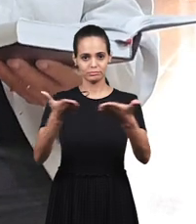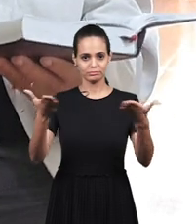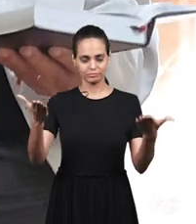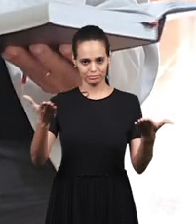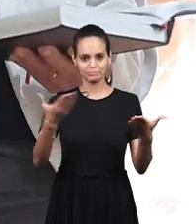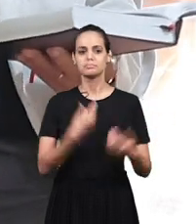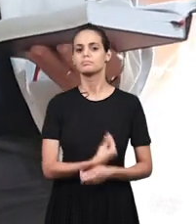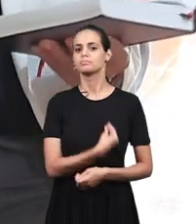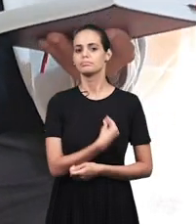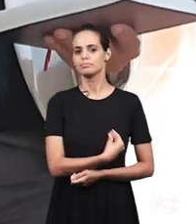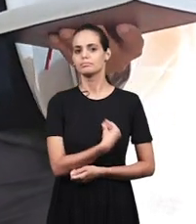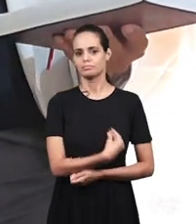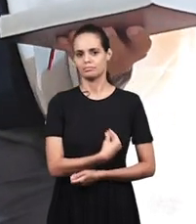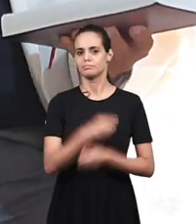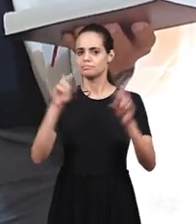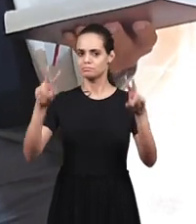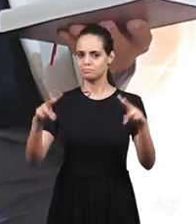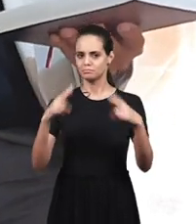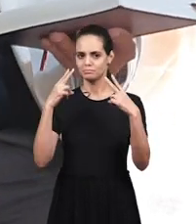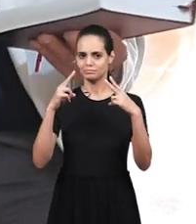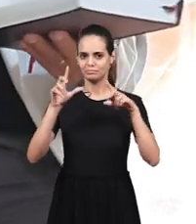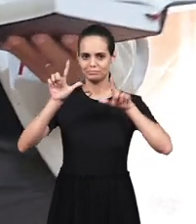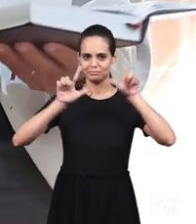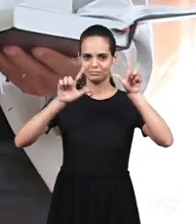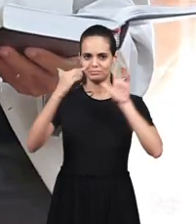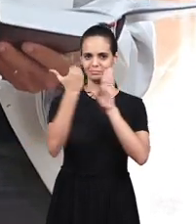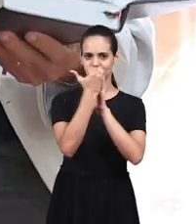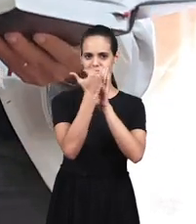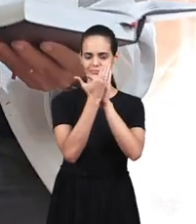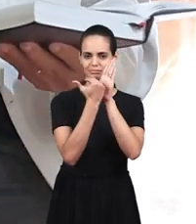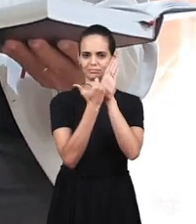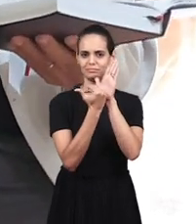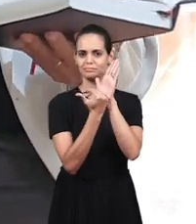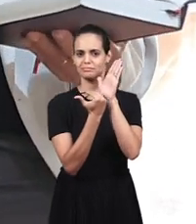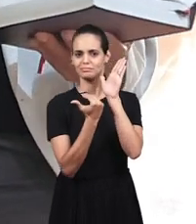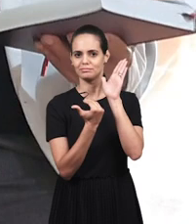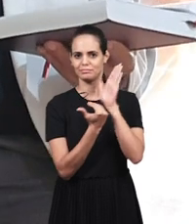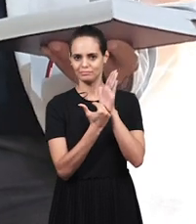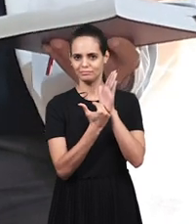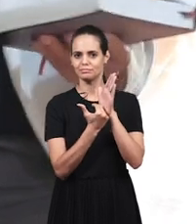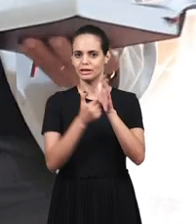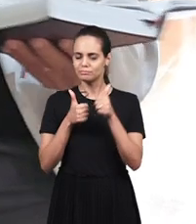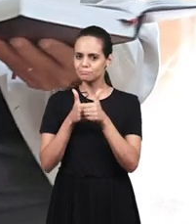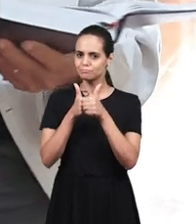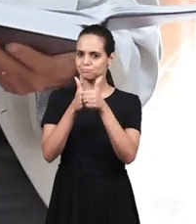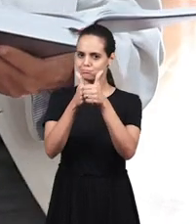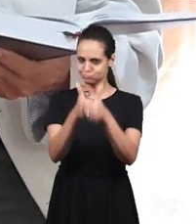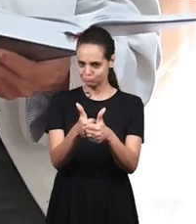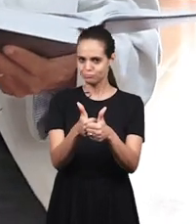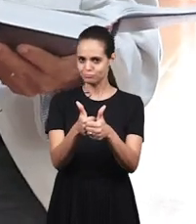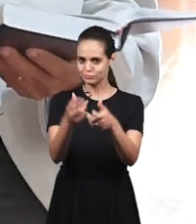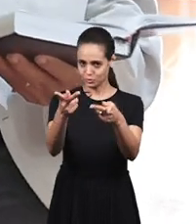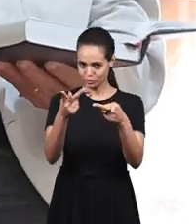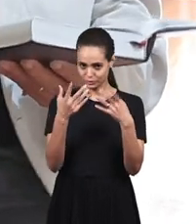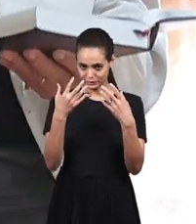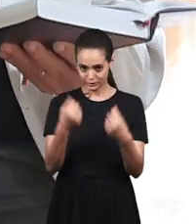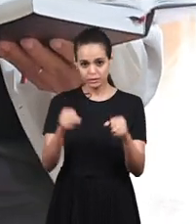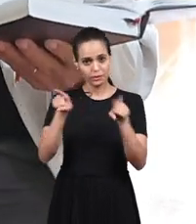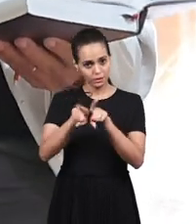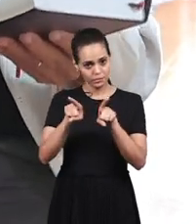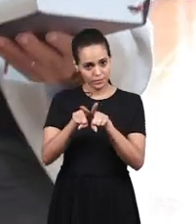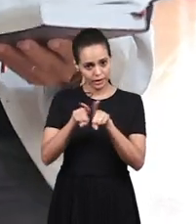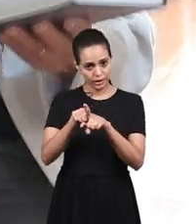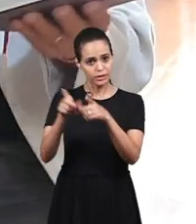нашим телезрителям, участникам в этой программе, все те, кто с нами сегодня,